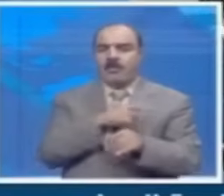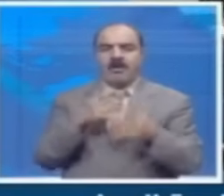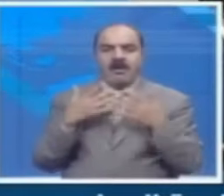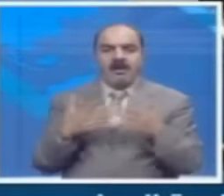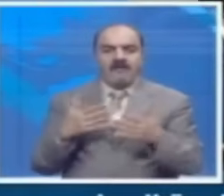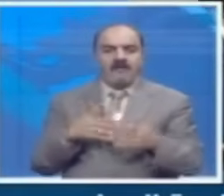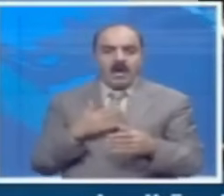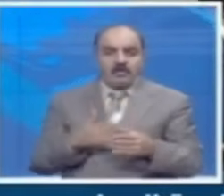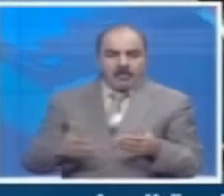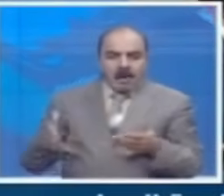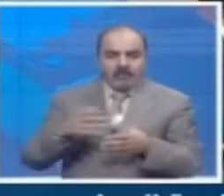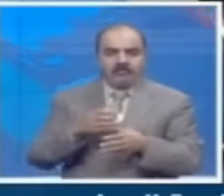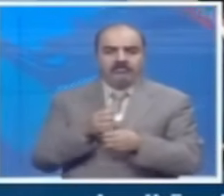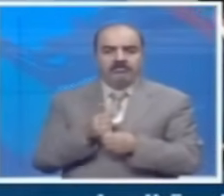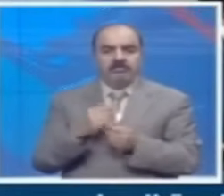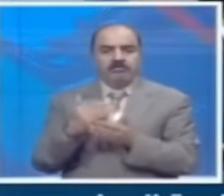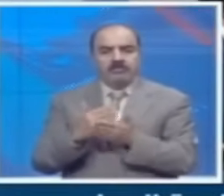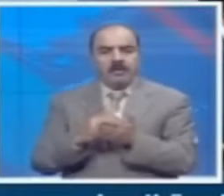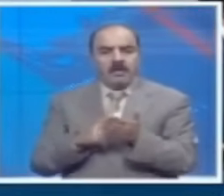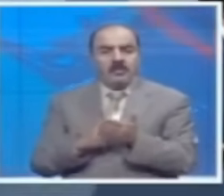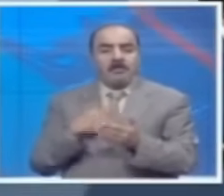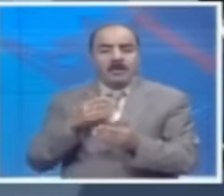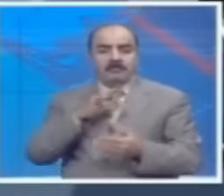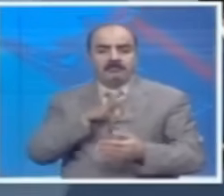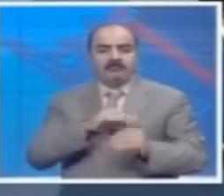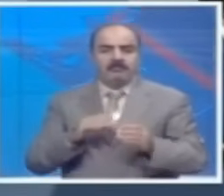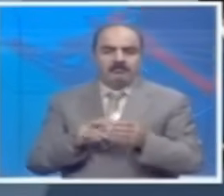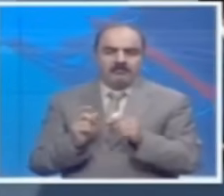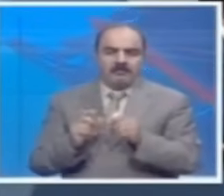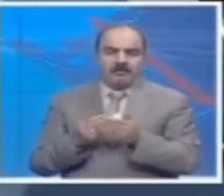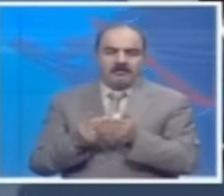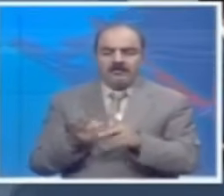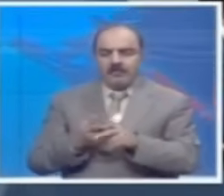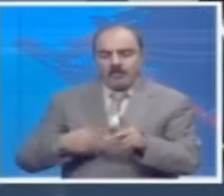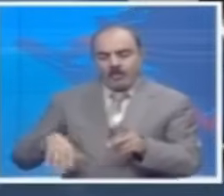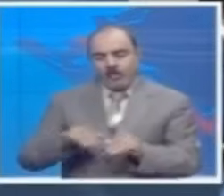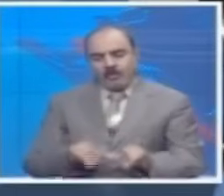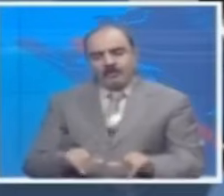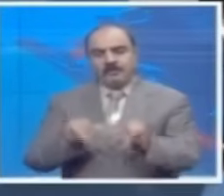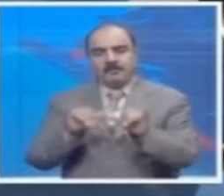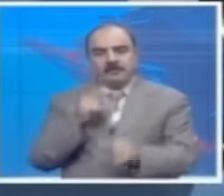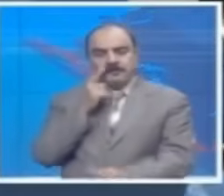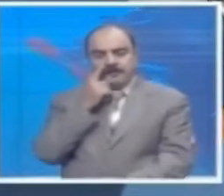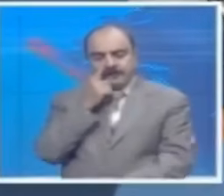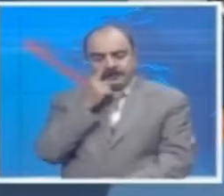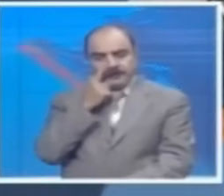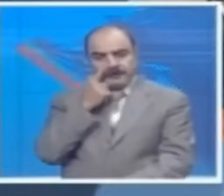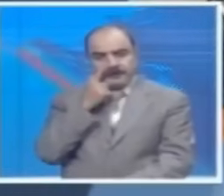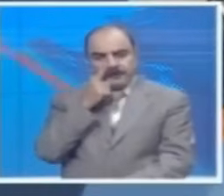إجراءات الحوكمة ويعظم من الاستفادة الاقتصادية والعوائد الاجتماعية لبرامج العمل